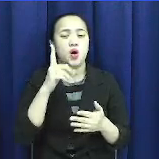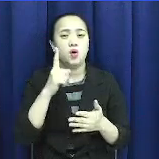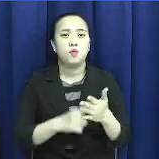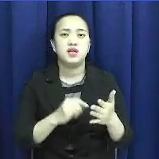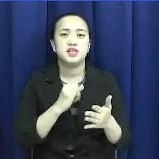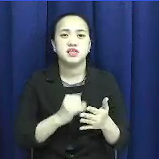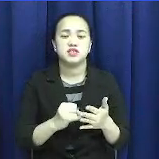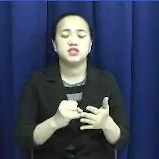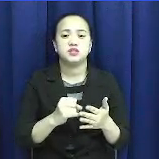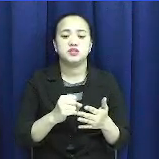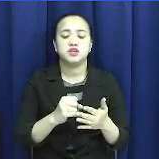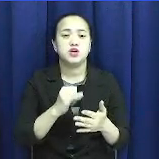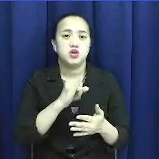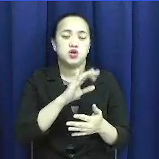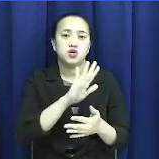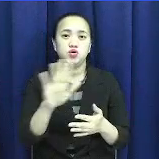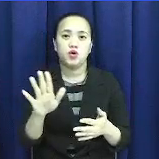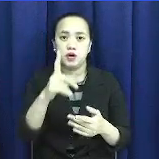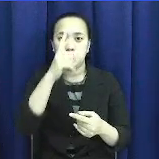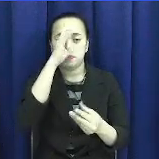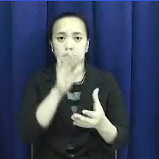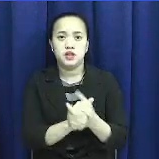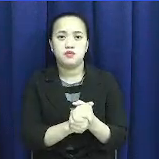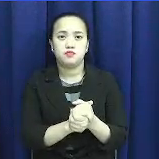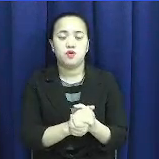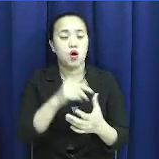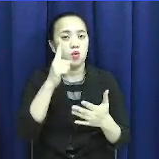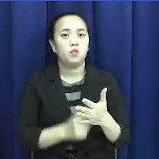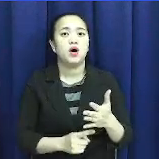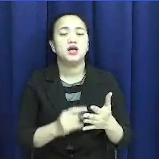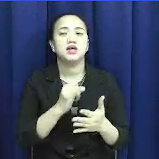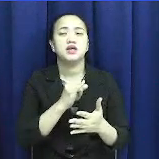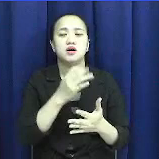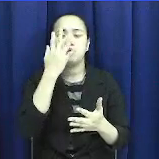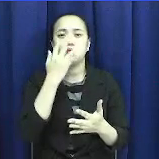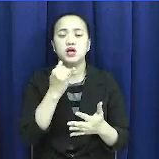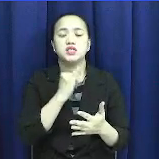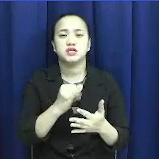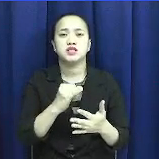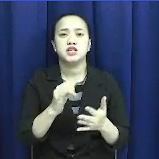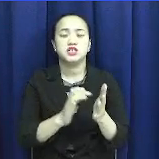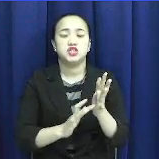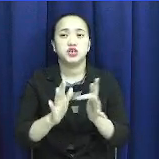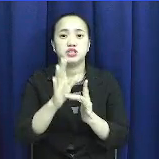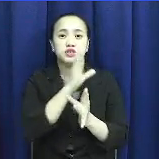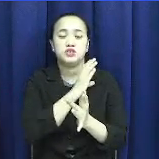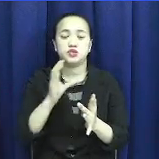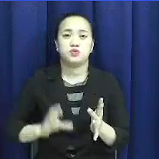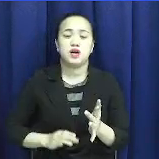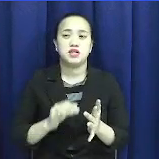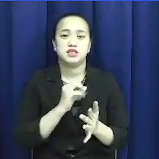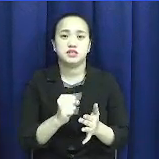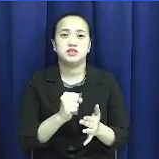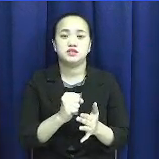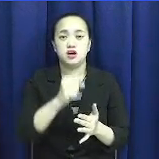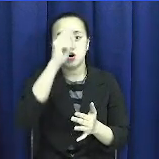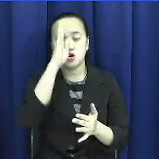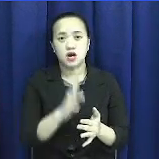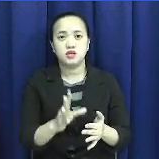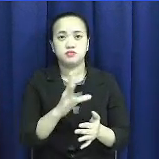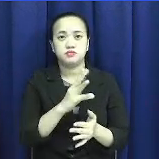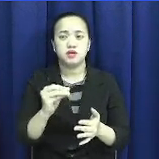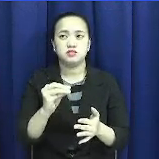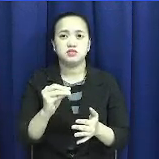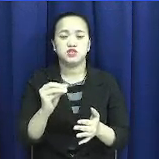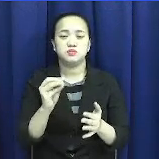naniniwala ka na si Kristo ay Diyos? Bakit naniniwala ka na the Baptist Church is the true church that Jesus Christ